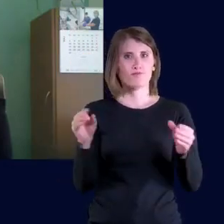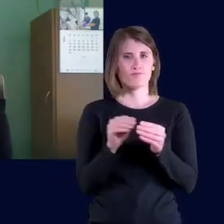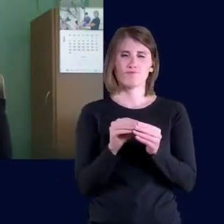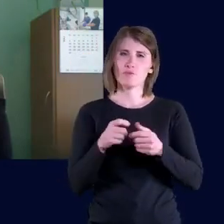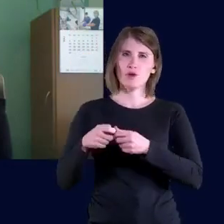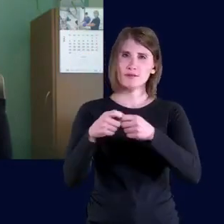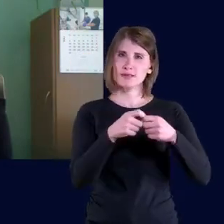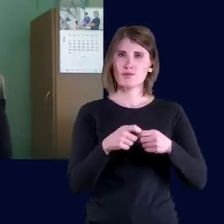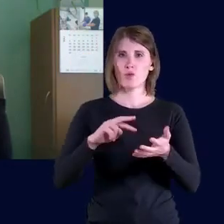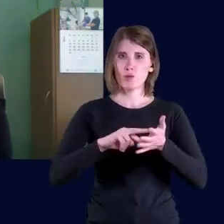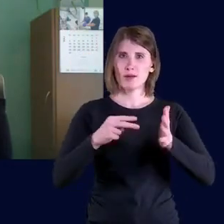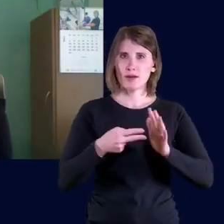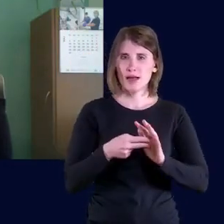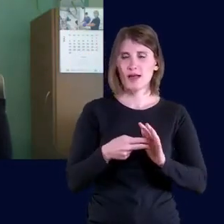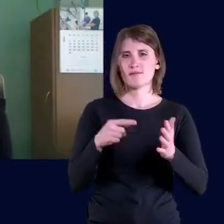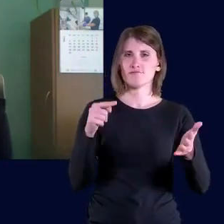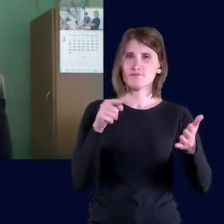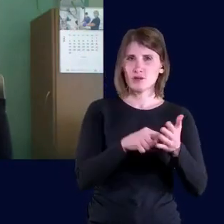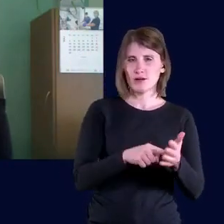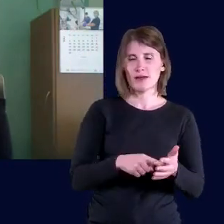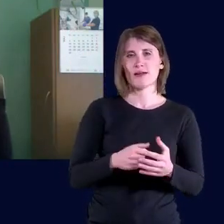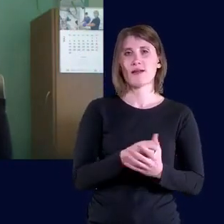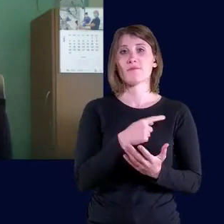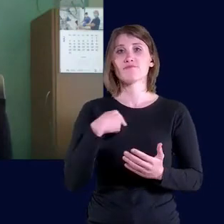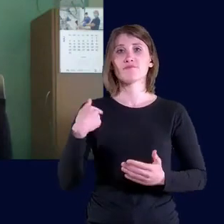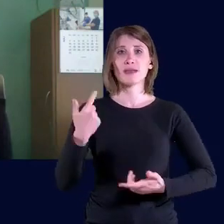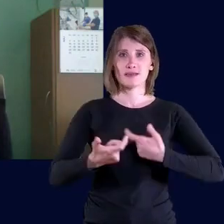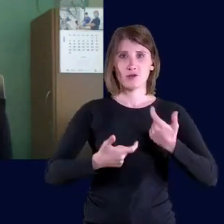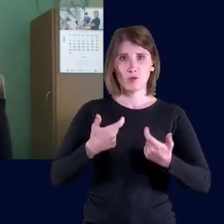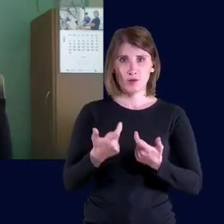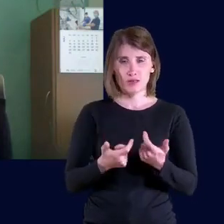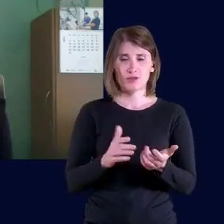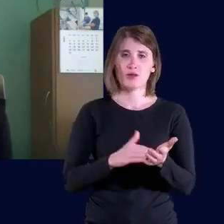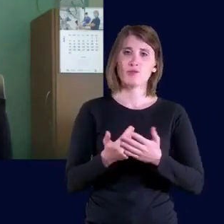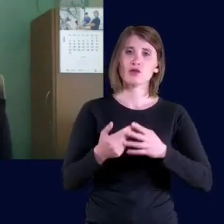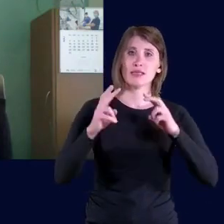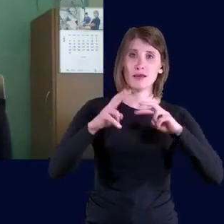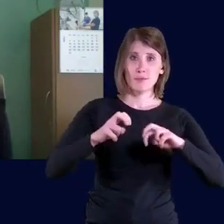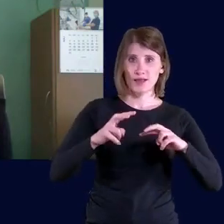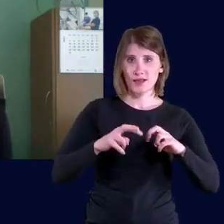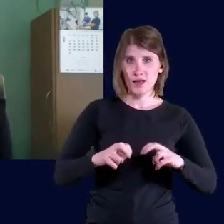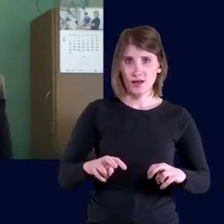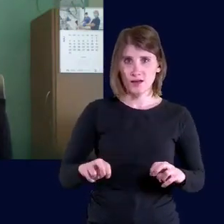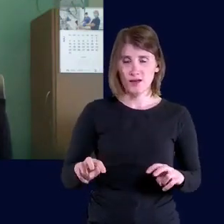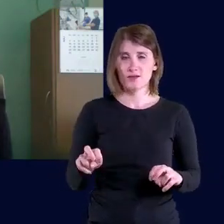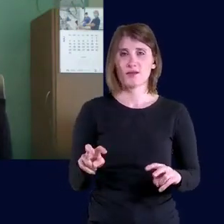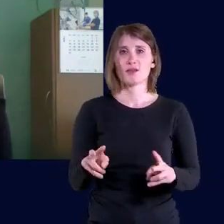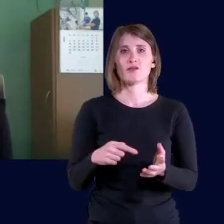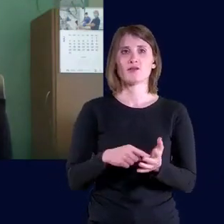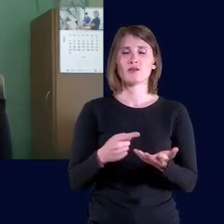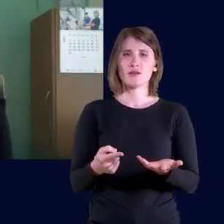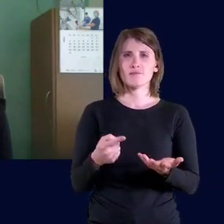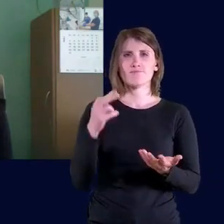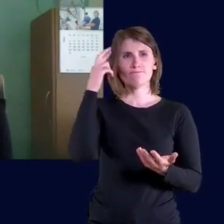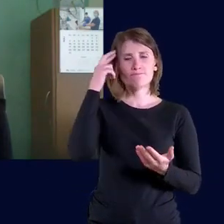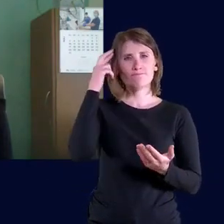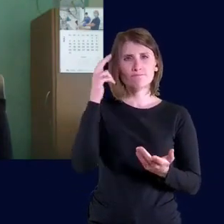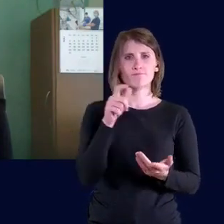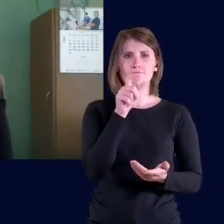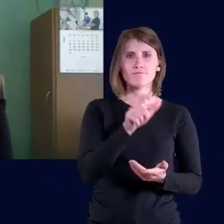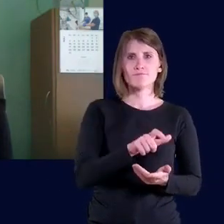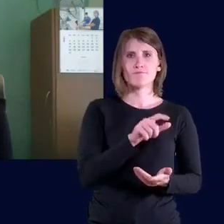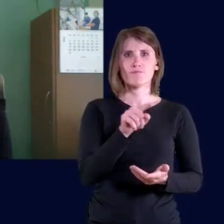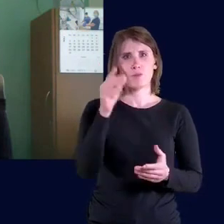także mamy wspólne plany zrobiliśmy już na przykład badanie dotyczące podejścia naszych naukowców